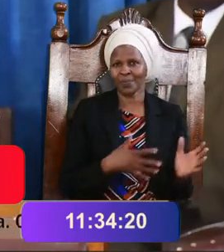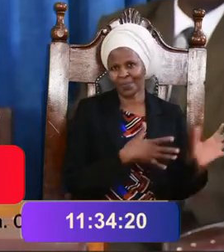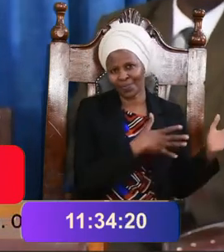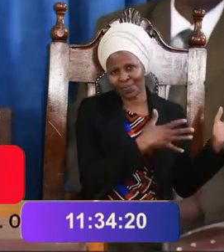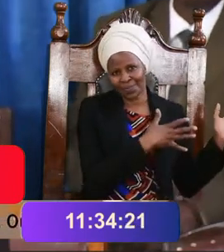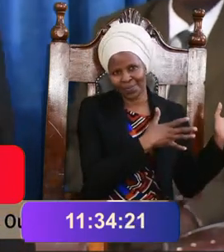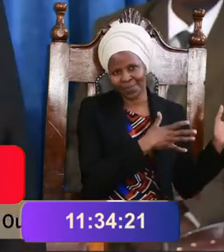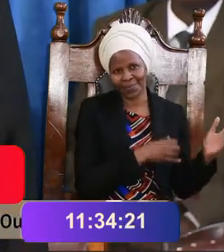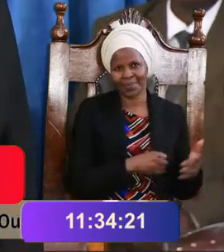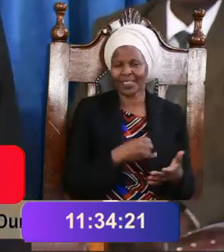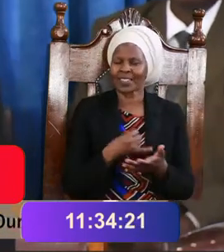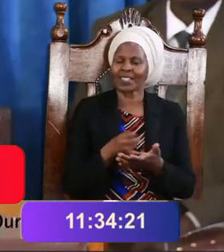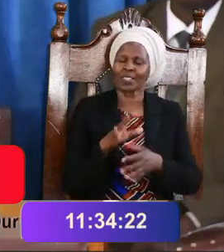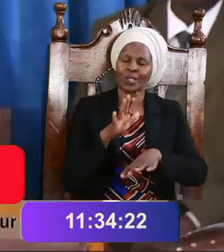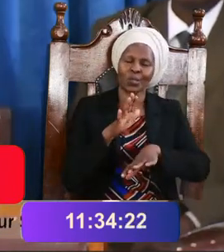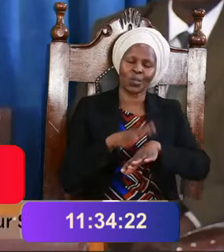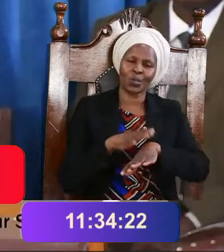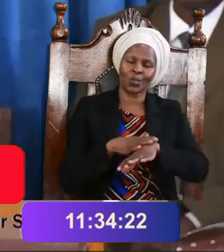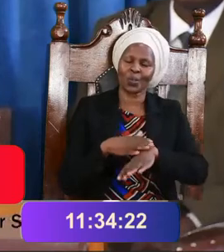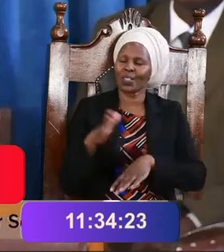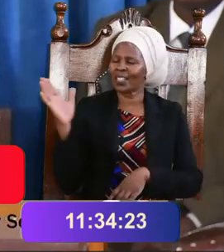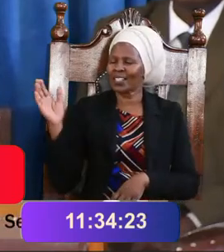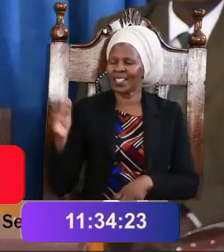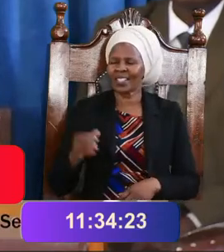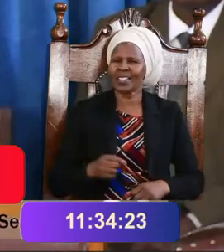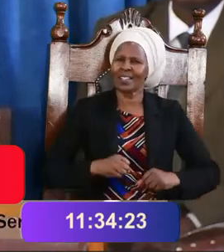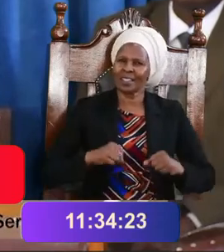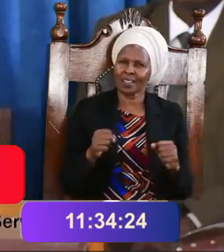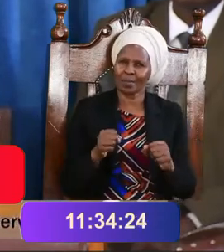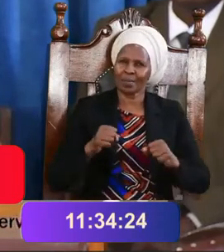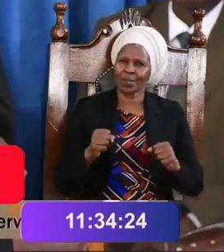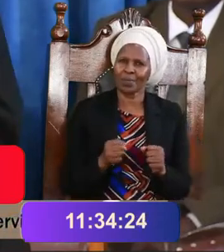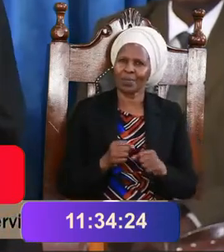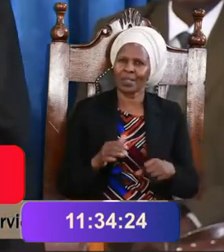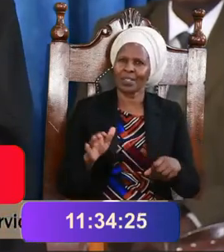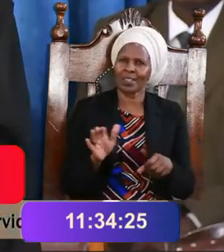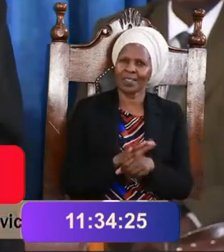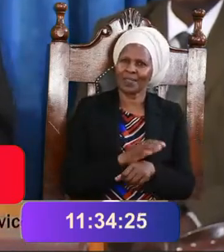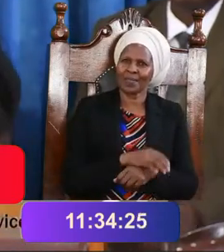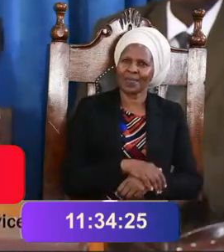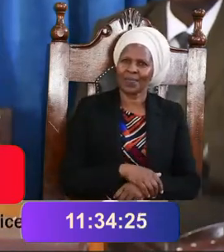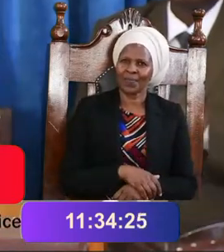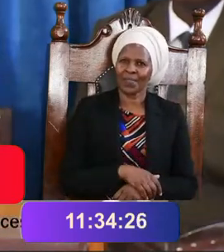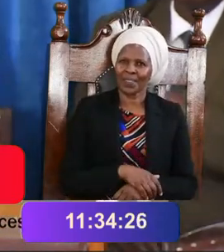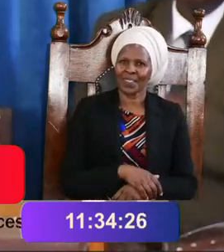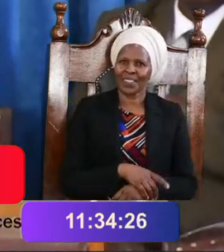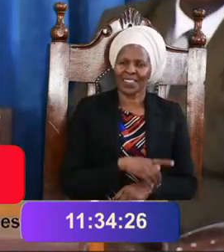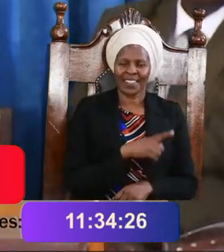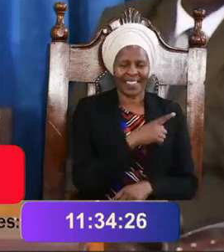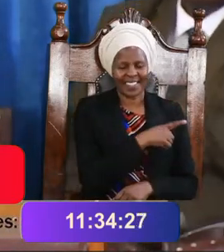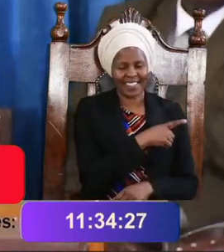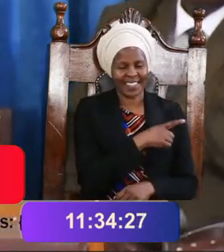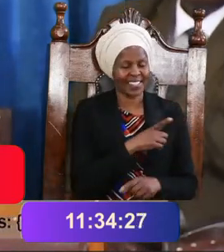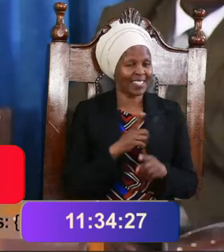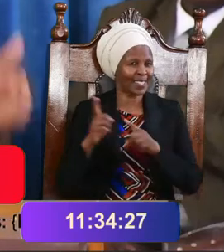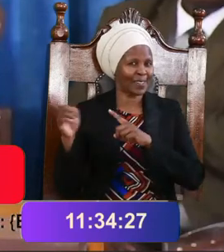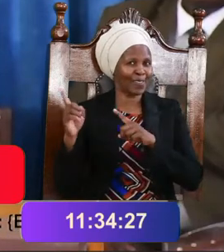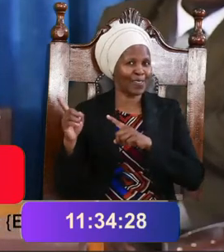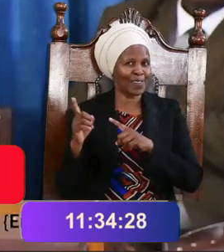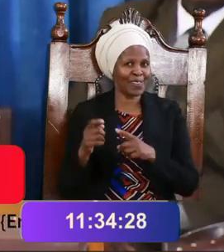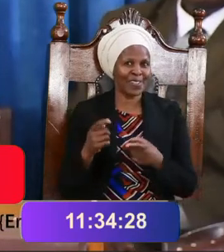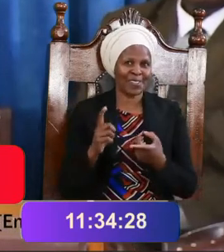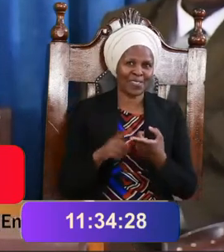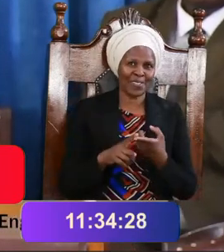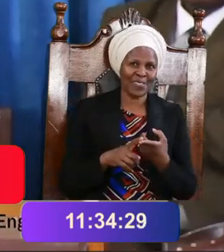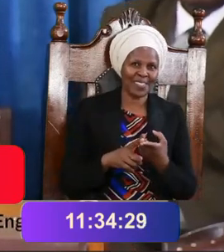Mekuwa nzuri sana sana sana, nimefurahi sana. Naona kama mkitoka Tanzania mchukue ndege